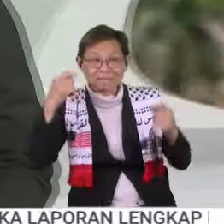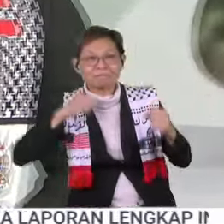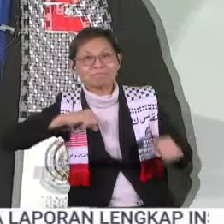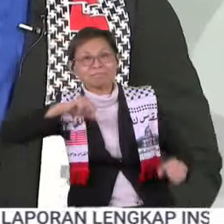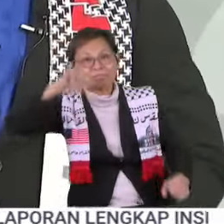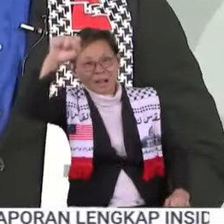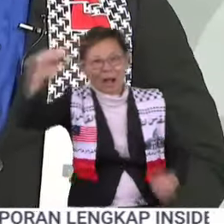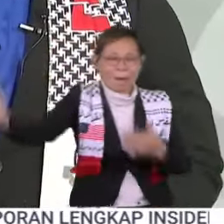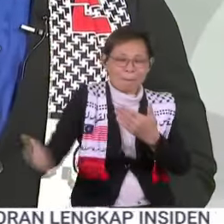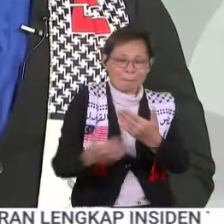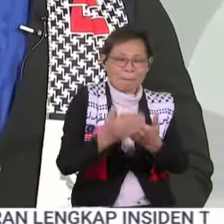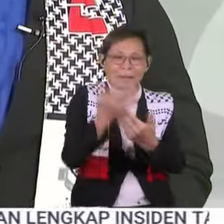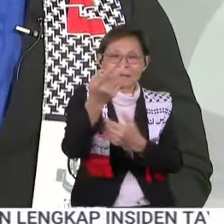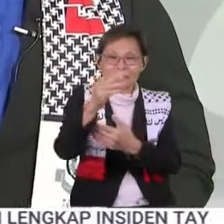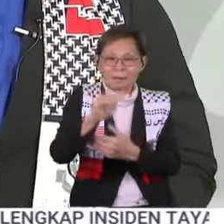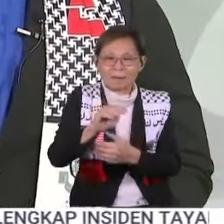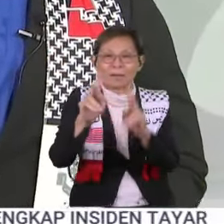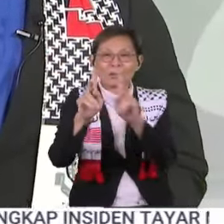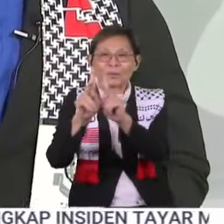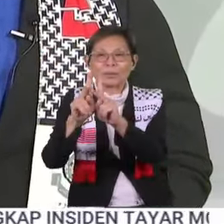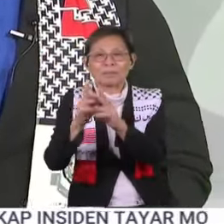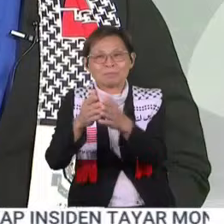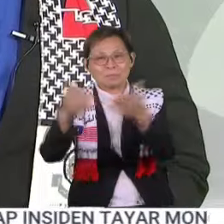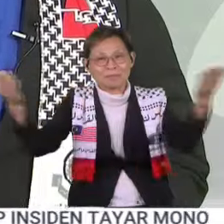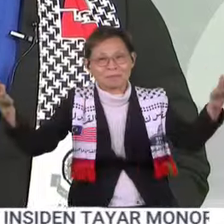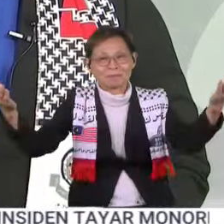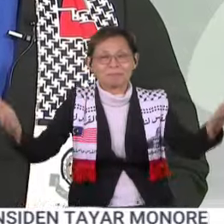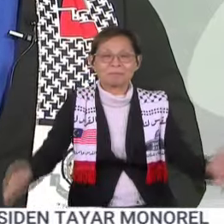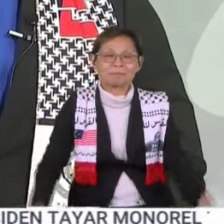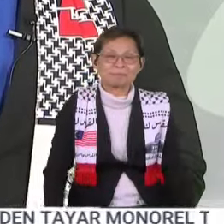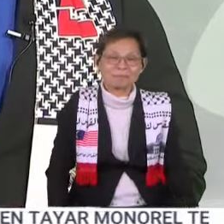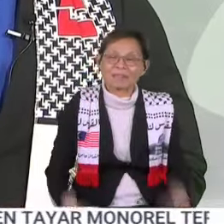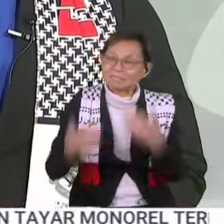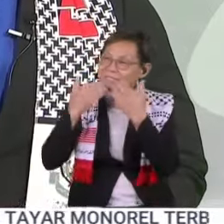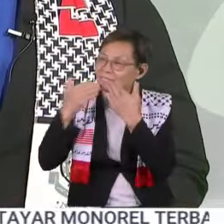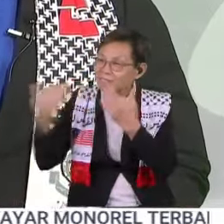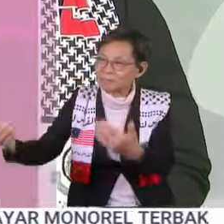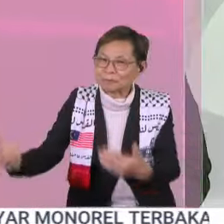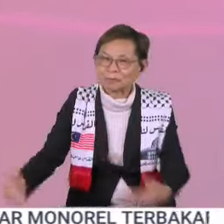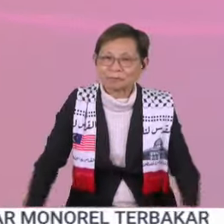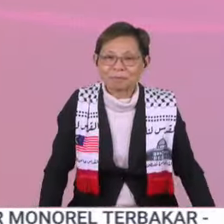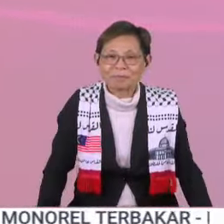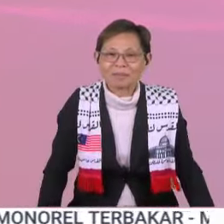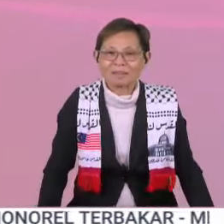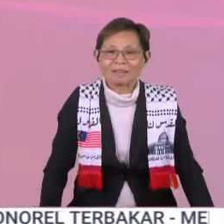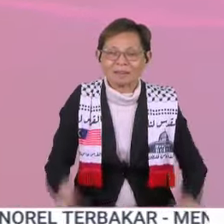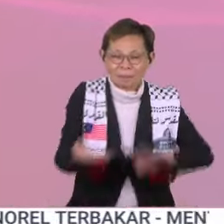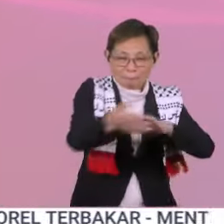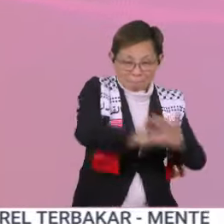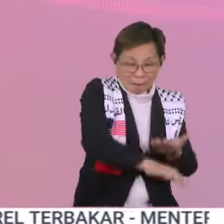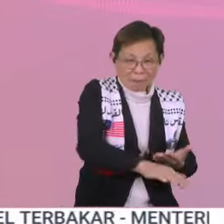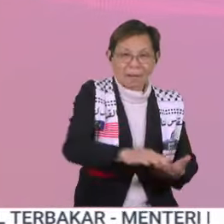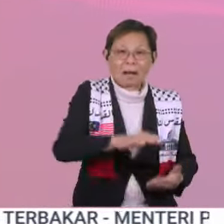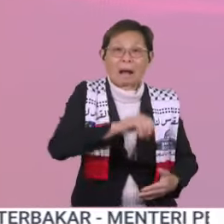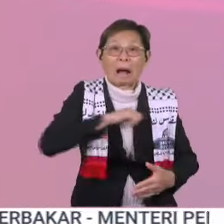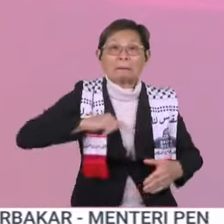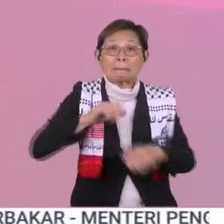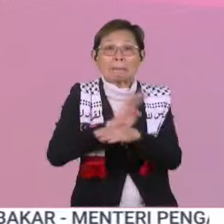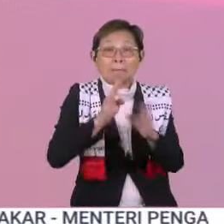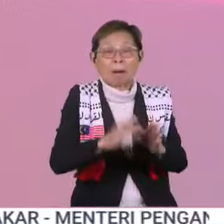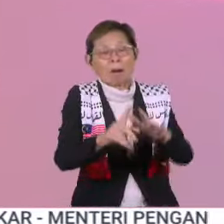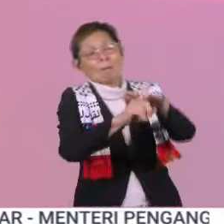merdeka. Kembali ke Angkasa Puri Kota Media. Terima kasih. Mayat seorang ahli perniagaan yang